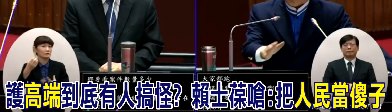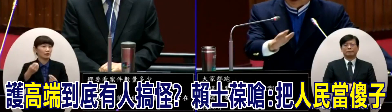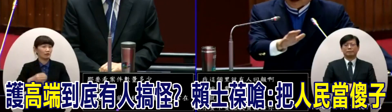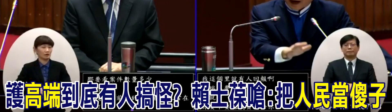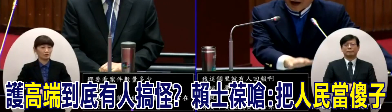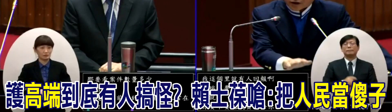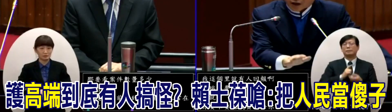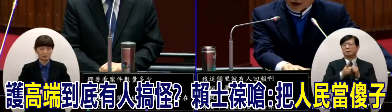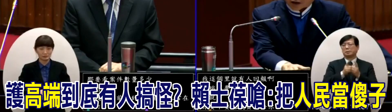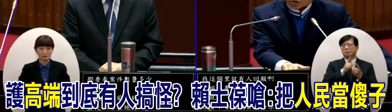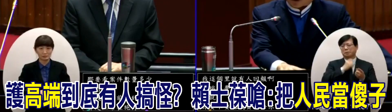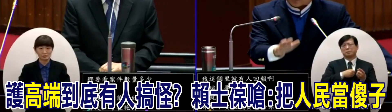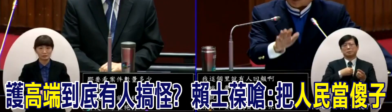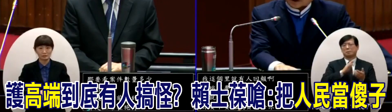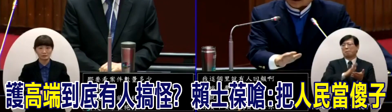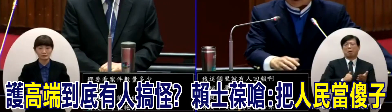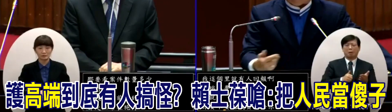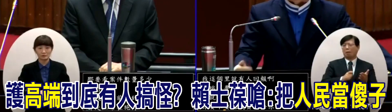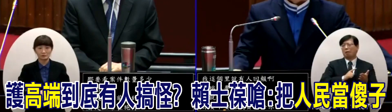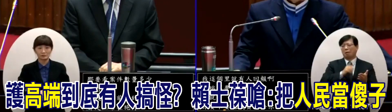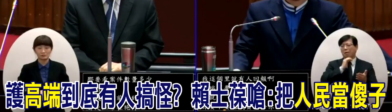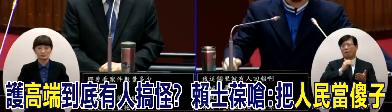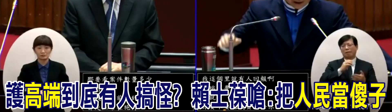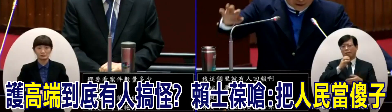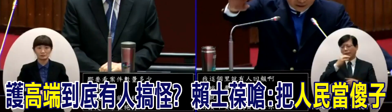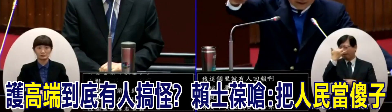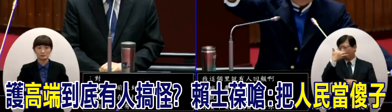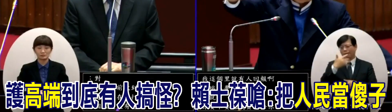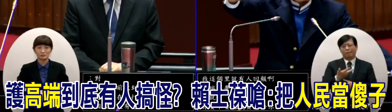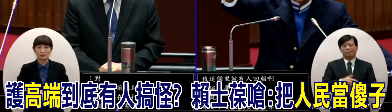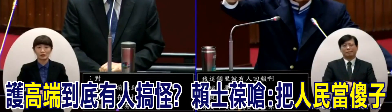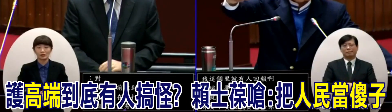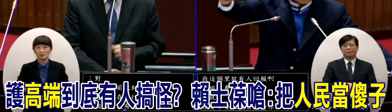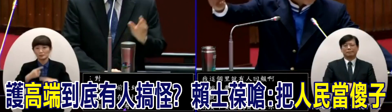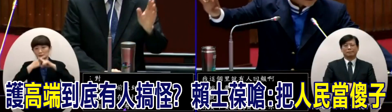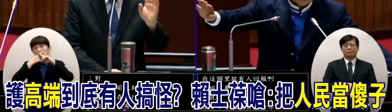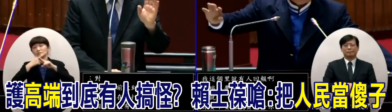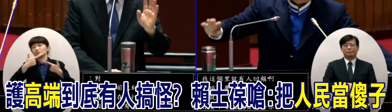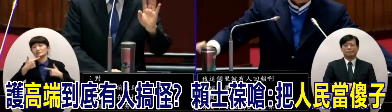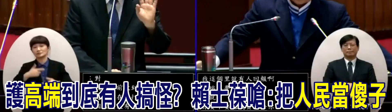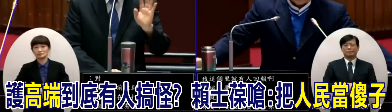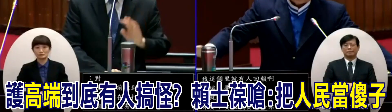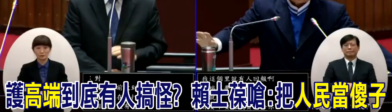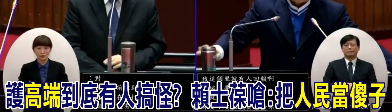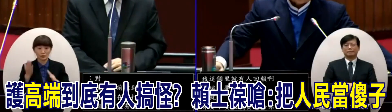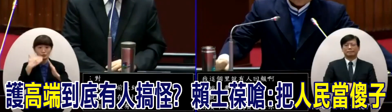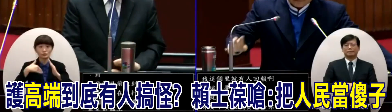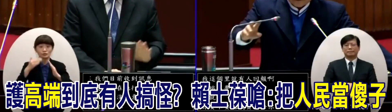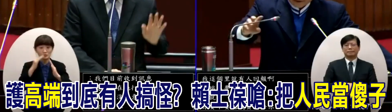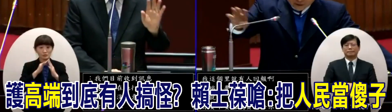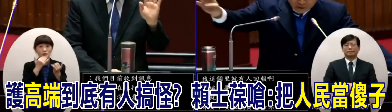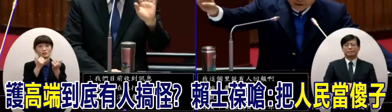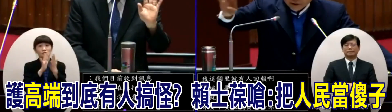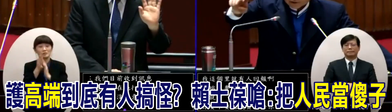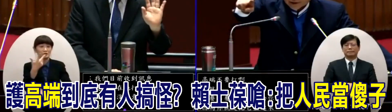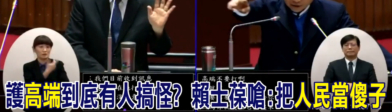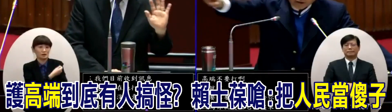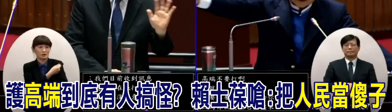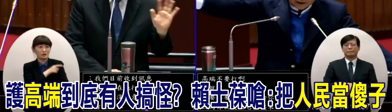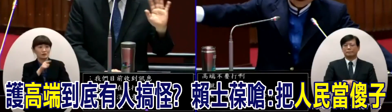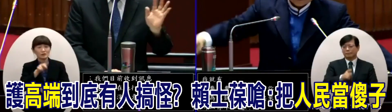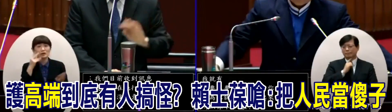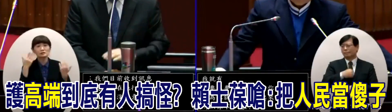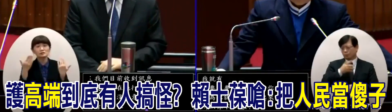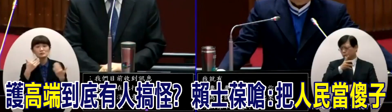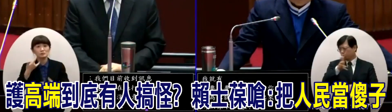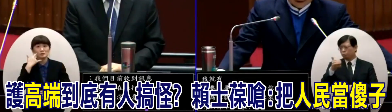整体、啊。 你就是把它盖起来，所以你不知道打开端。 这个没有盖起来的问题。 在学校接种罪很清楚啦，没有。 请问你